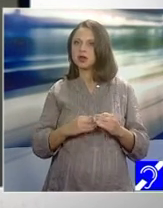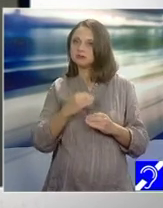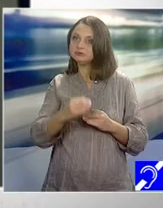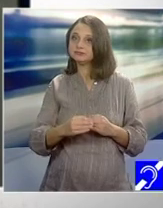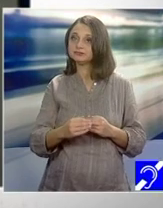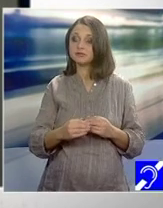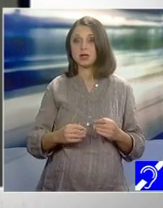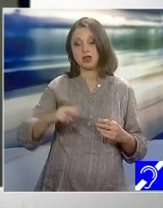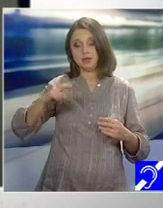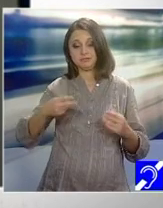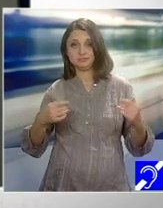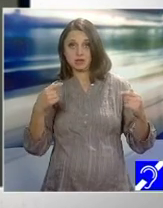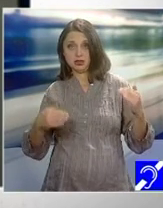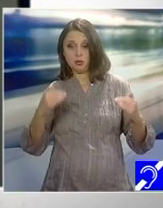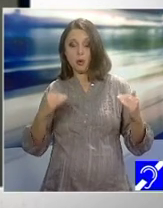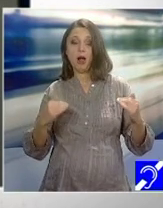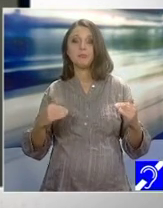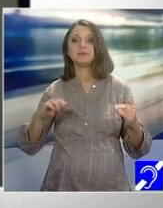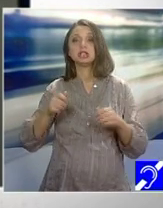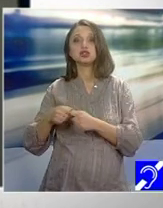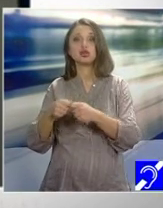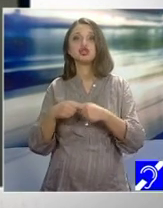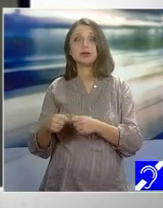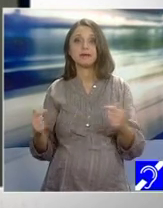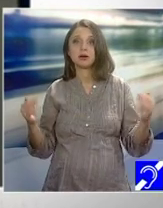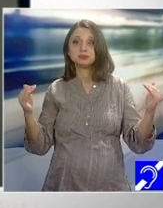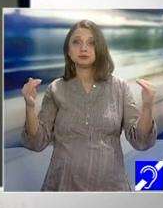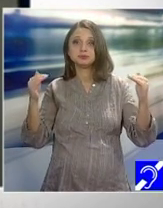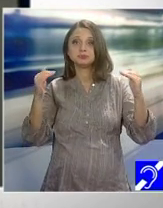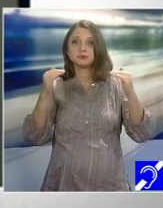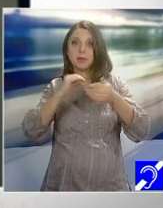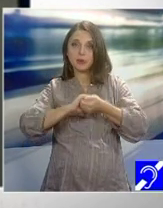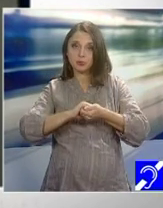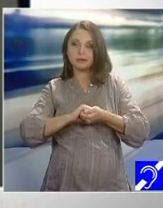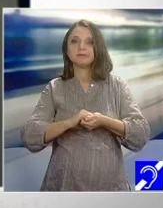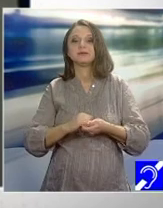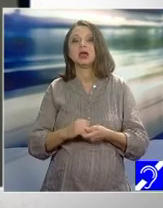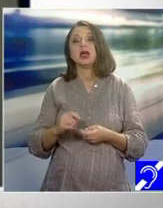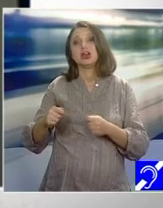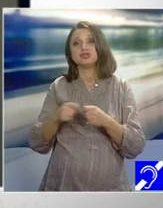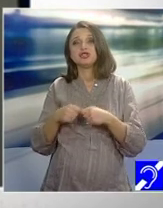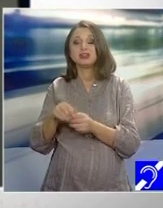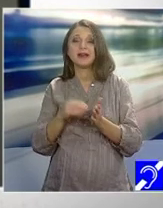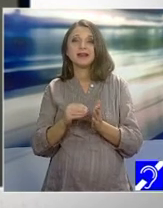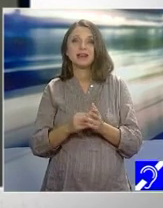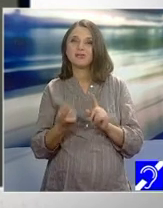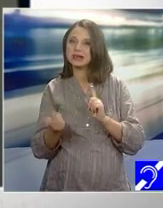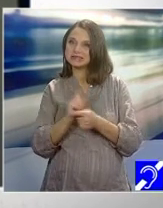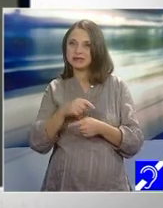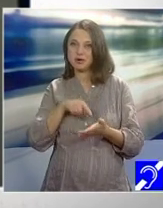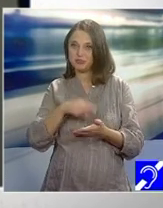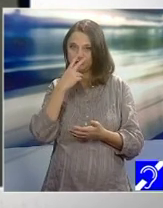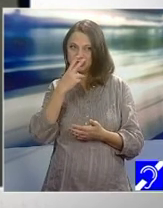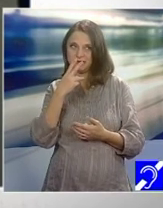altă parte și societatea trebuie să schimbe puțin punctul de vedere, pentru că în societate